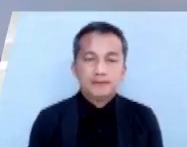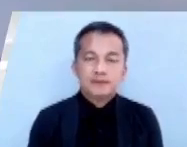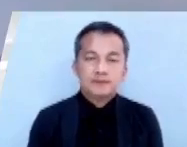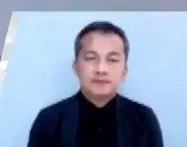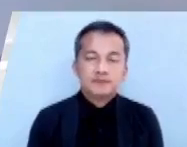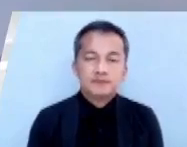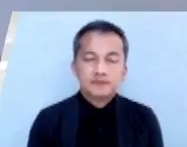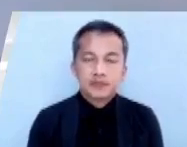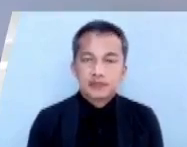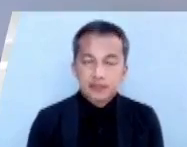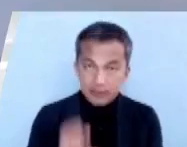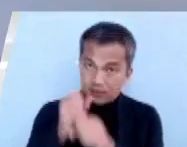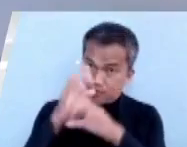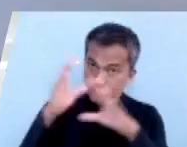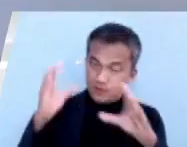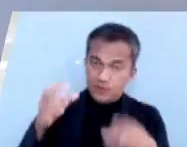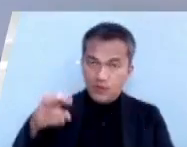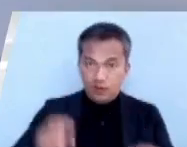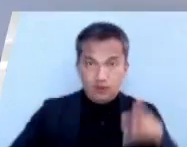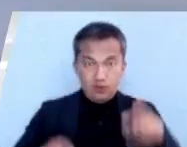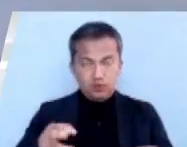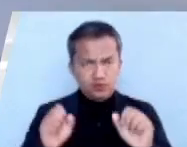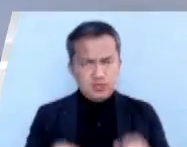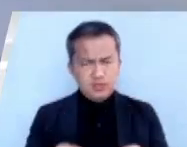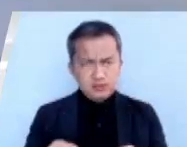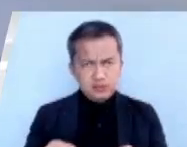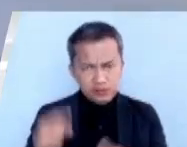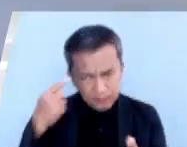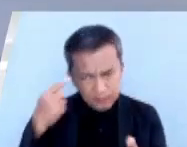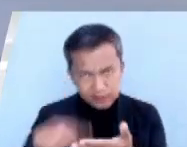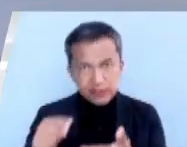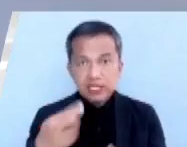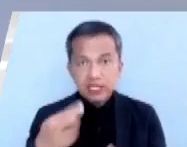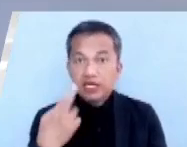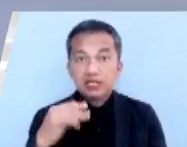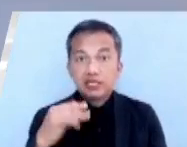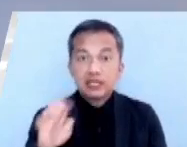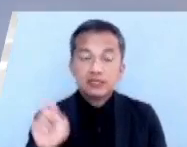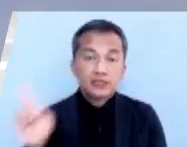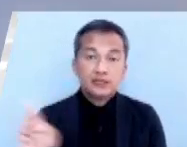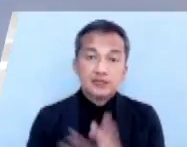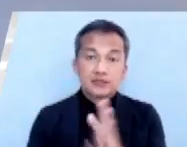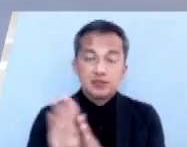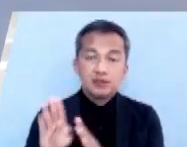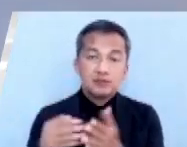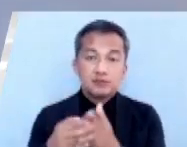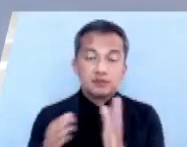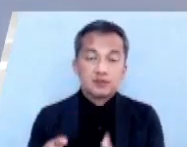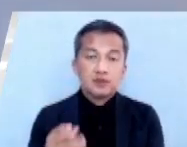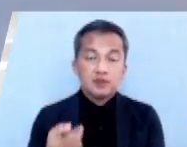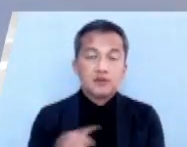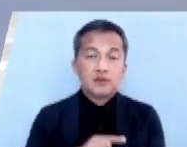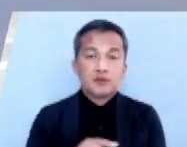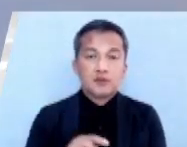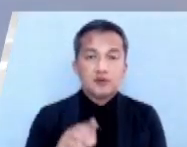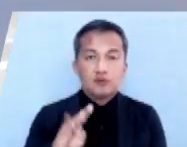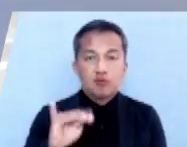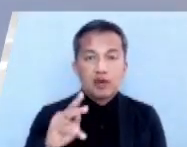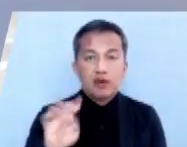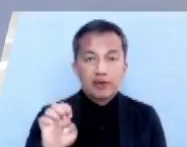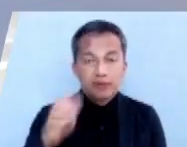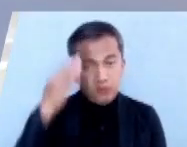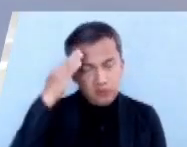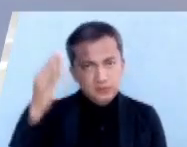Imagine a robot na kayang maka-detect ng red tide. Ganyan ang dinevelop ng ilang estudyante mula sa Bocaue, Bulacan. Gadget